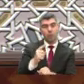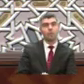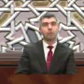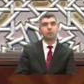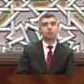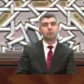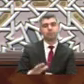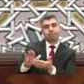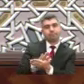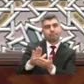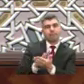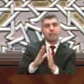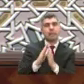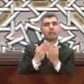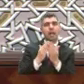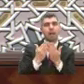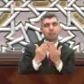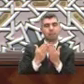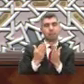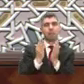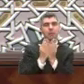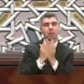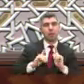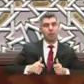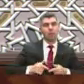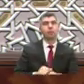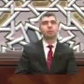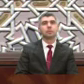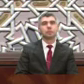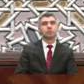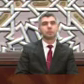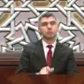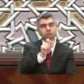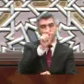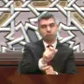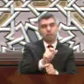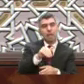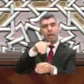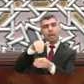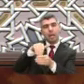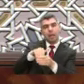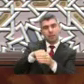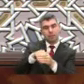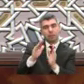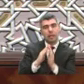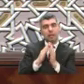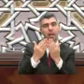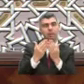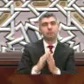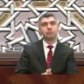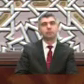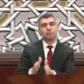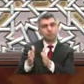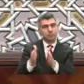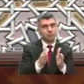التأليف المدرسي للسيدات والسادة النواب المحترمين من المجموعة النيابية للتقدم الاشتراكية. تفضل السيد